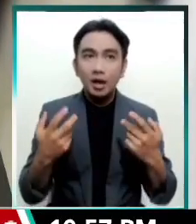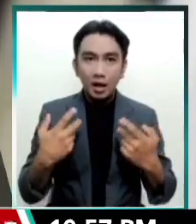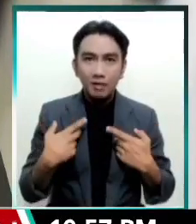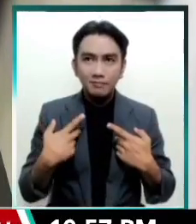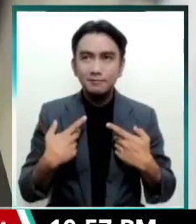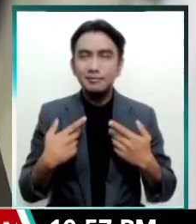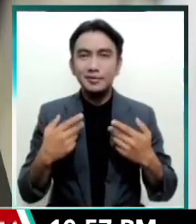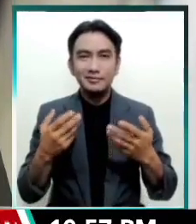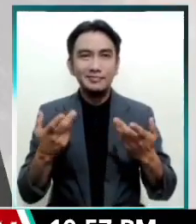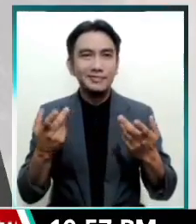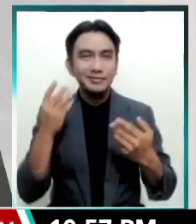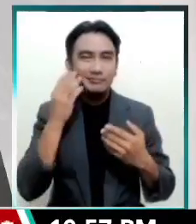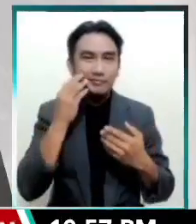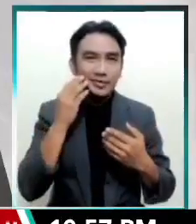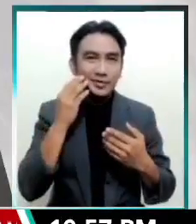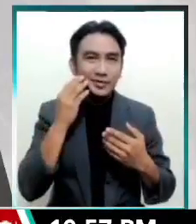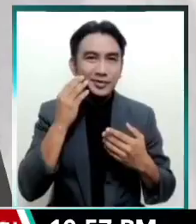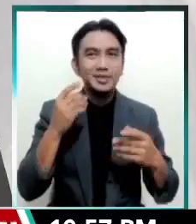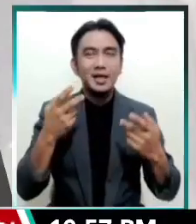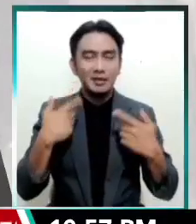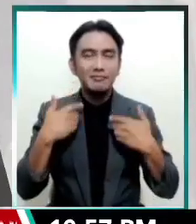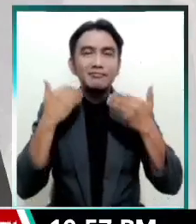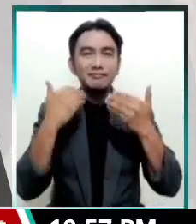para sa kanyang pamilya. Basta